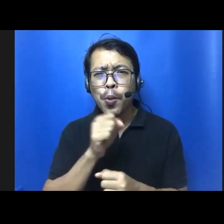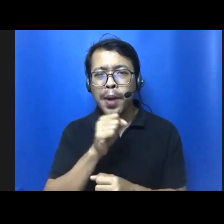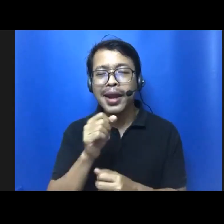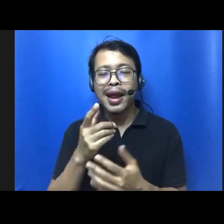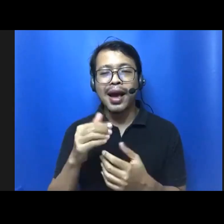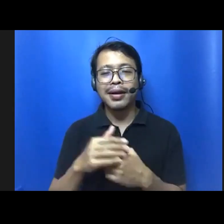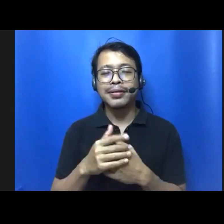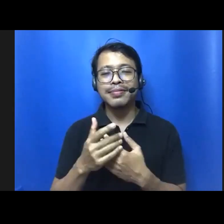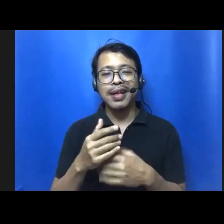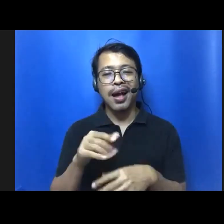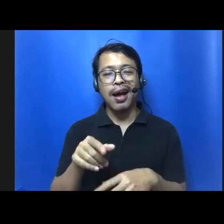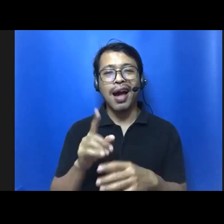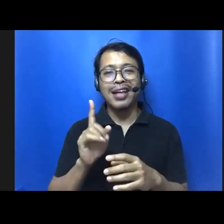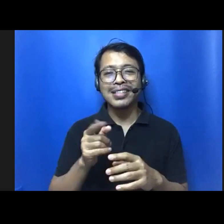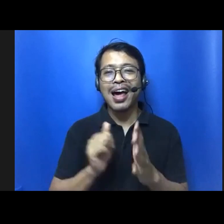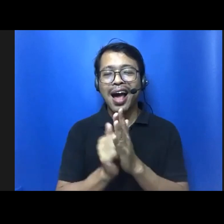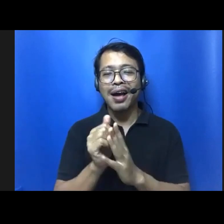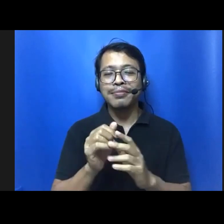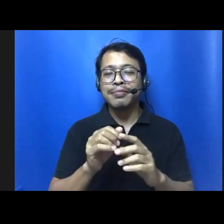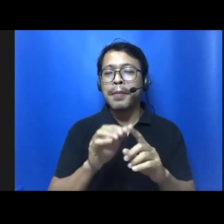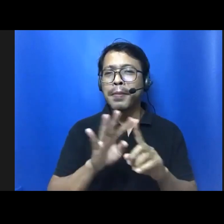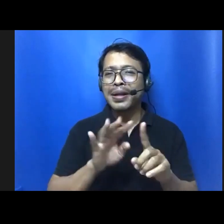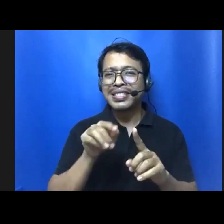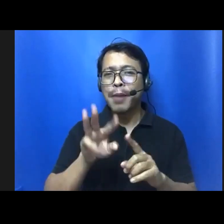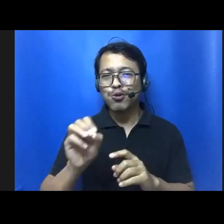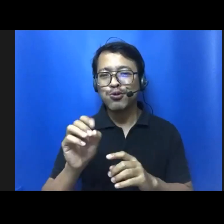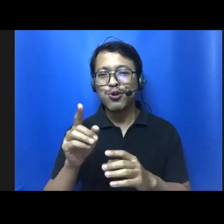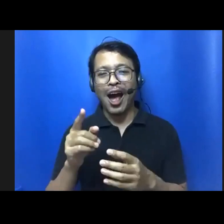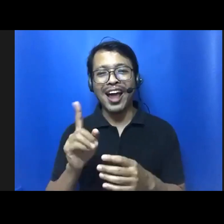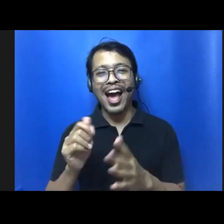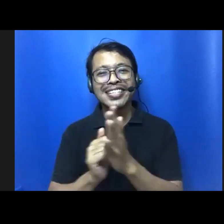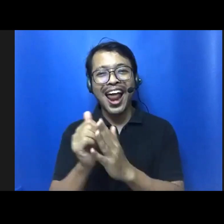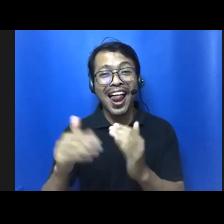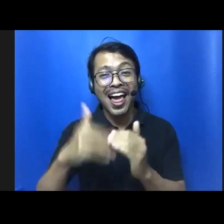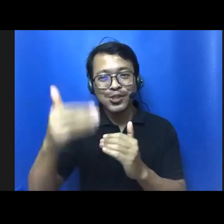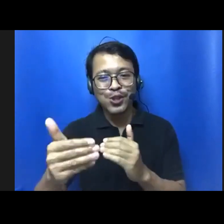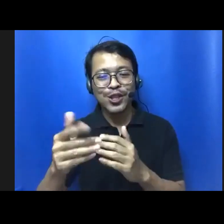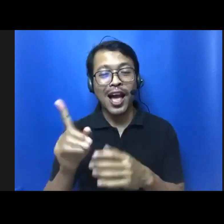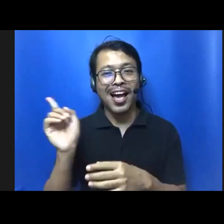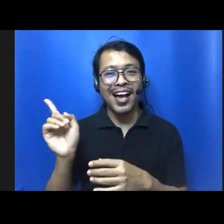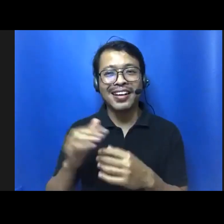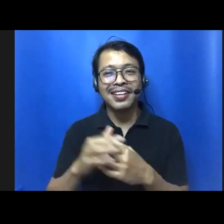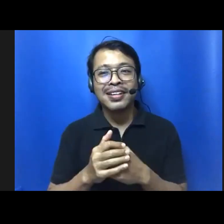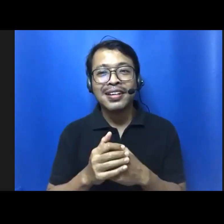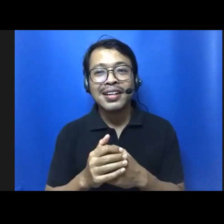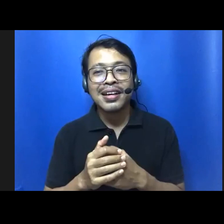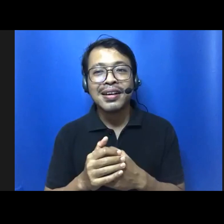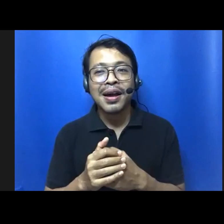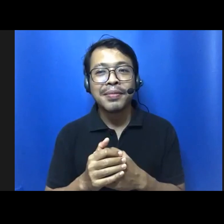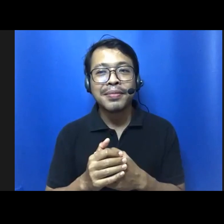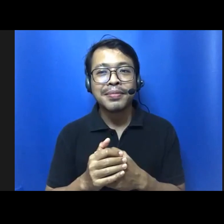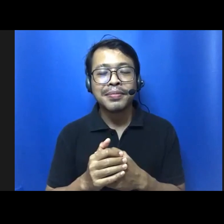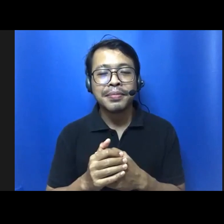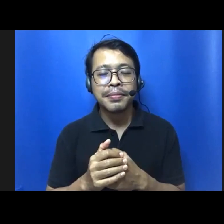hingga pukul 16 dengan Zoom link ya. Silakan Bapak Ibu yang bergabung dengan bagian dari keluarga besar Save the